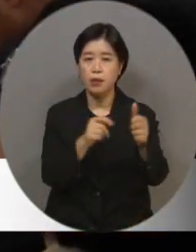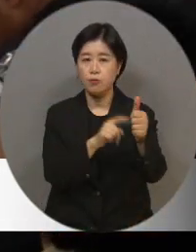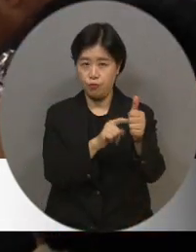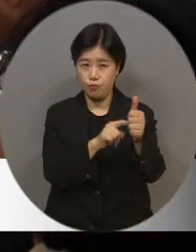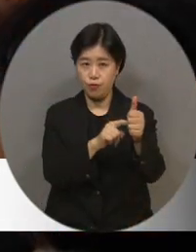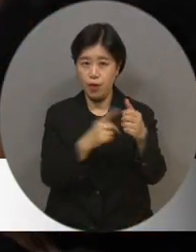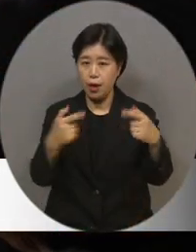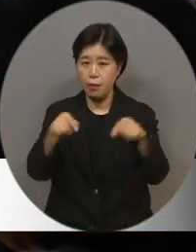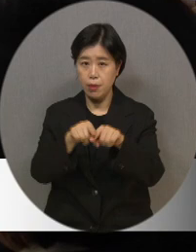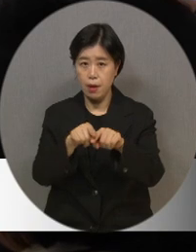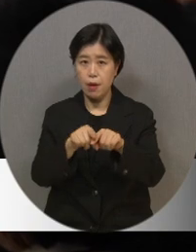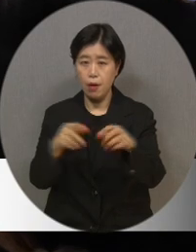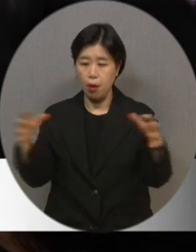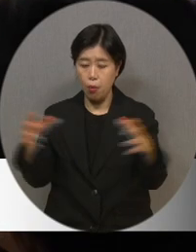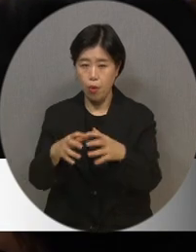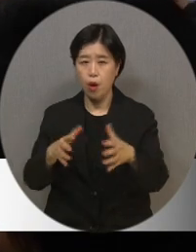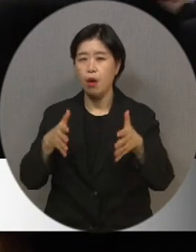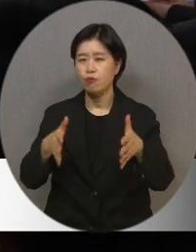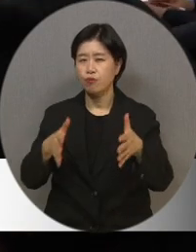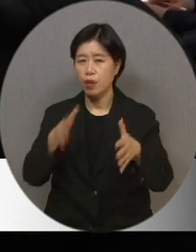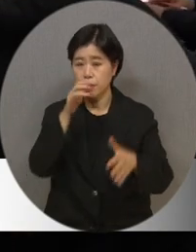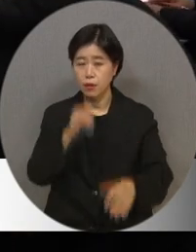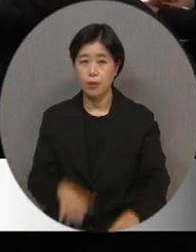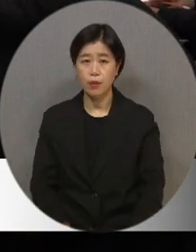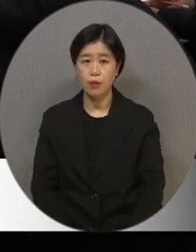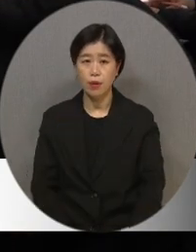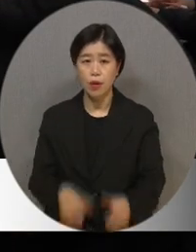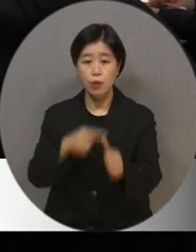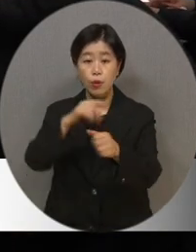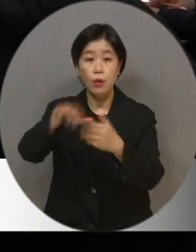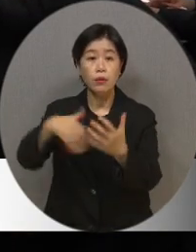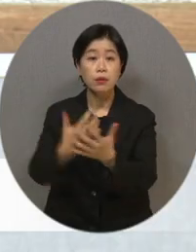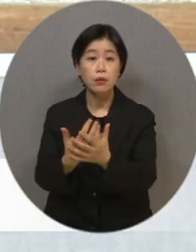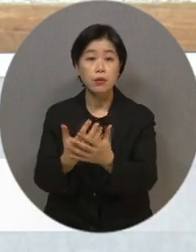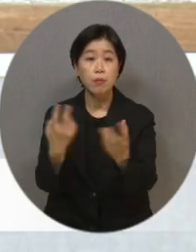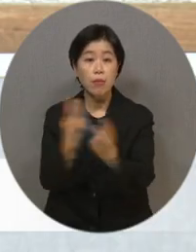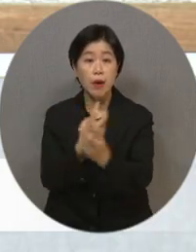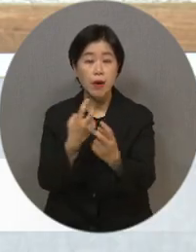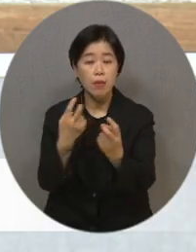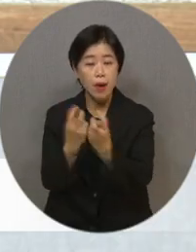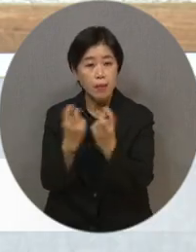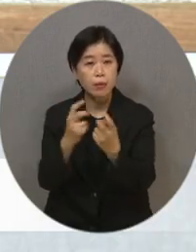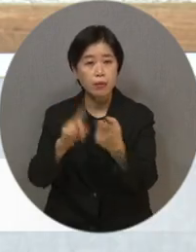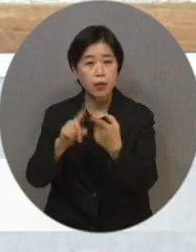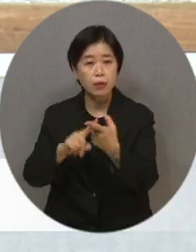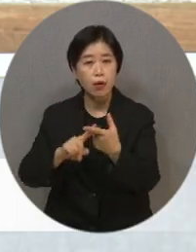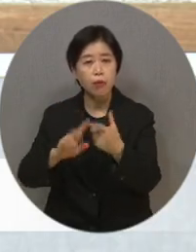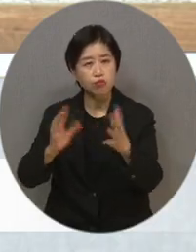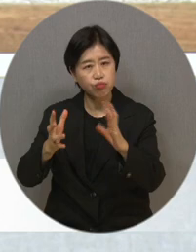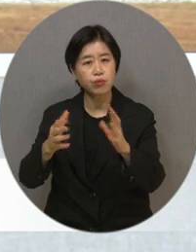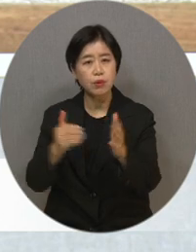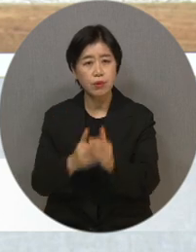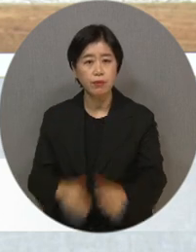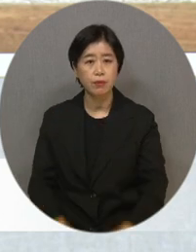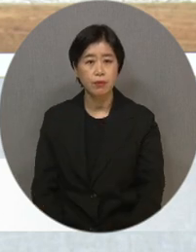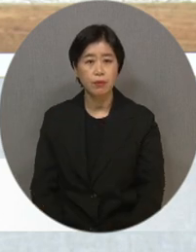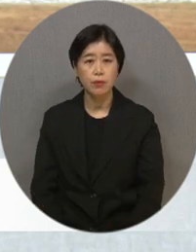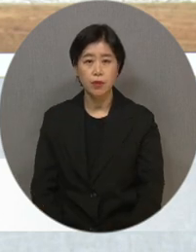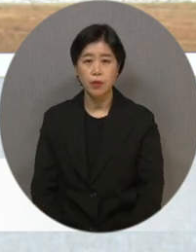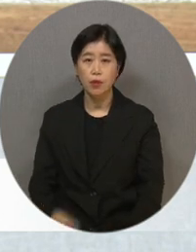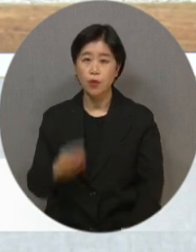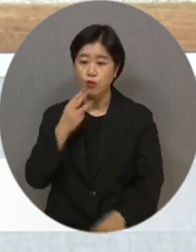현장 간담회를 열고 교육혁신 방안을 논의했습니다. 교육부는 수도권과 비수도권의